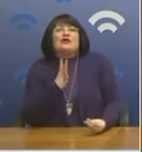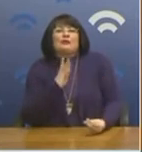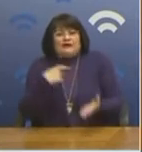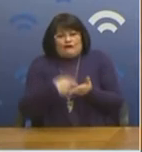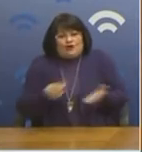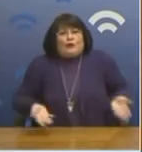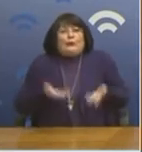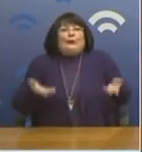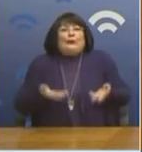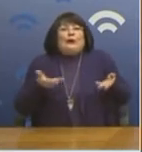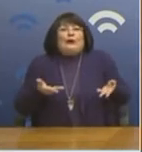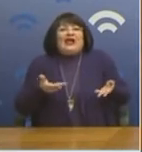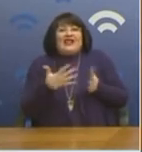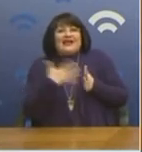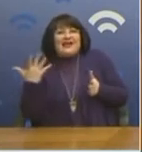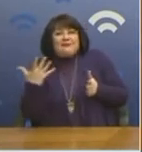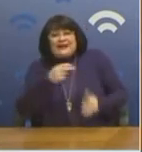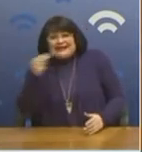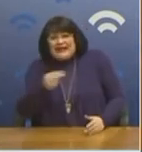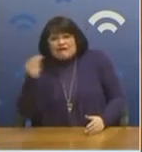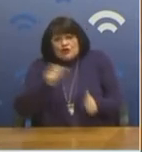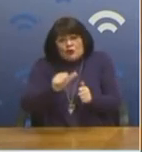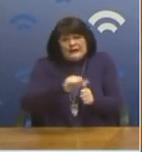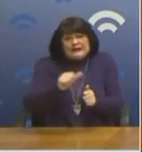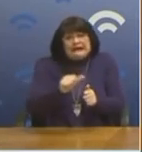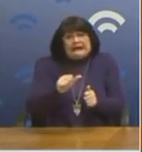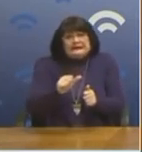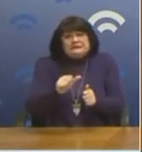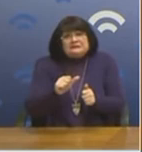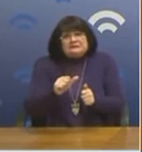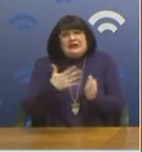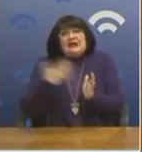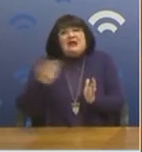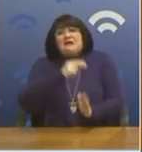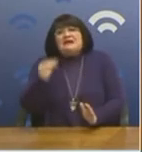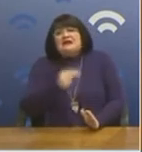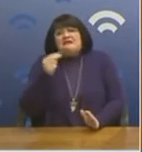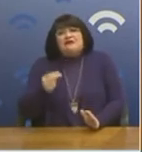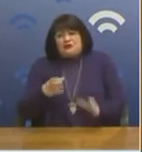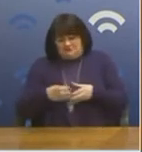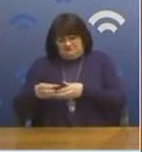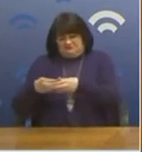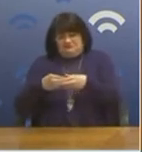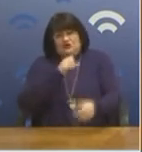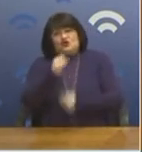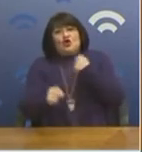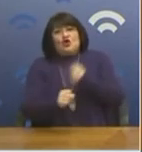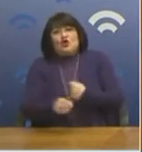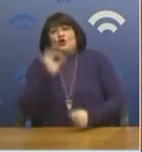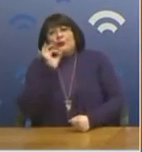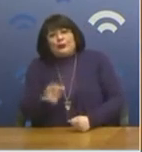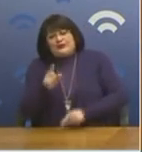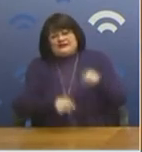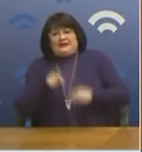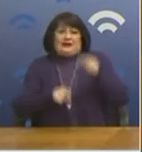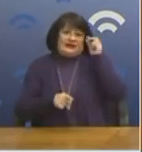φοροελάφρυνση είναι από 15 ευρώ το μήνα, σε 15 ευρώ σε άλλη κατηγορία το χρόνο, σε 0 σε άλλες?